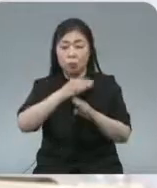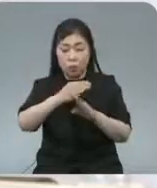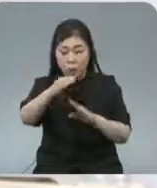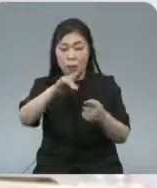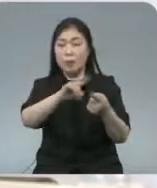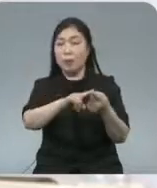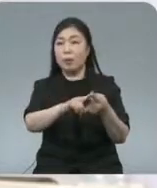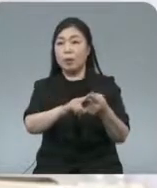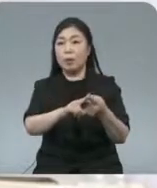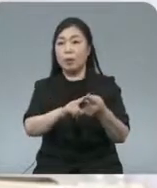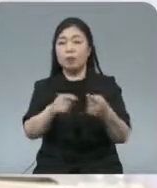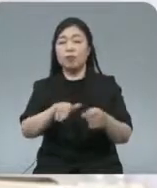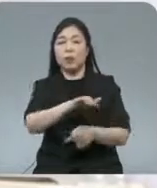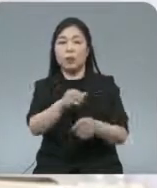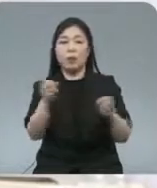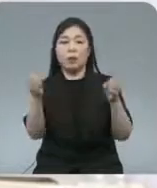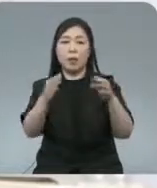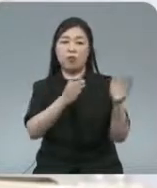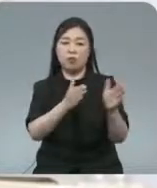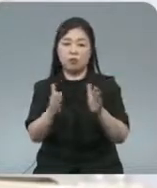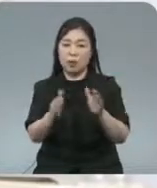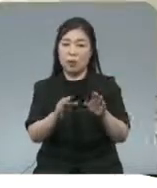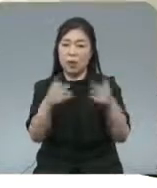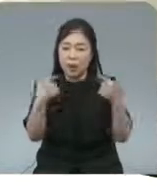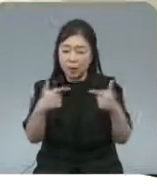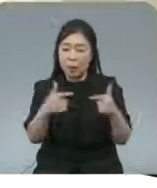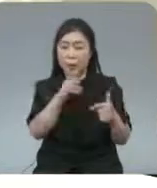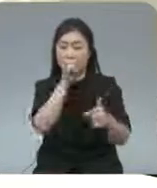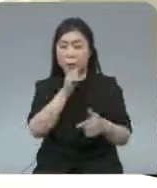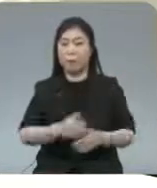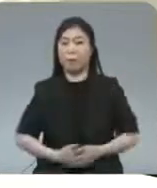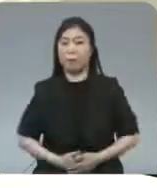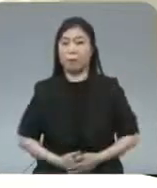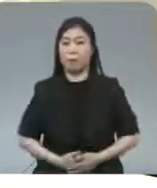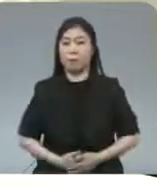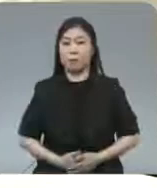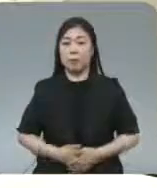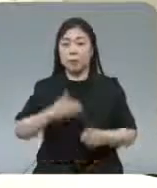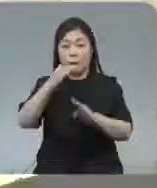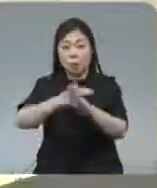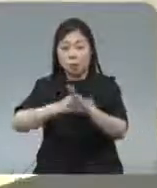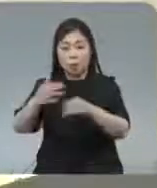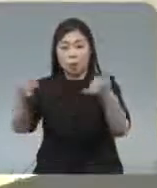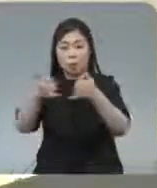namun cheongwadae menunjukkan sikap berhati-hati dalam menanggapi hal tersebut